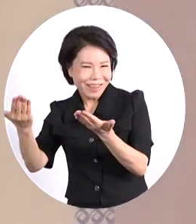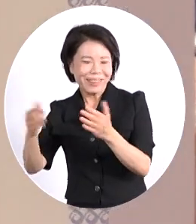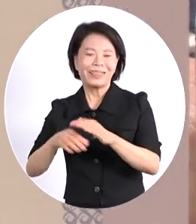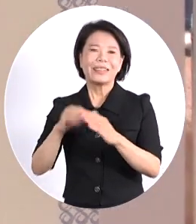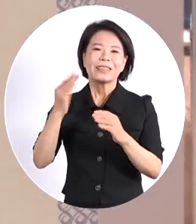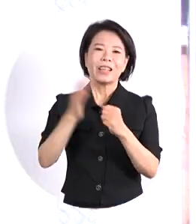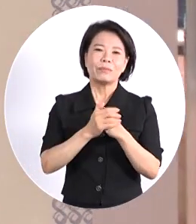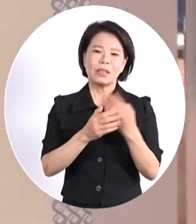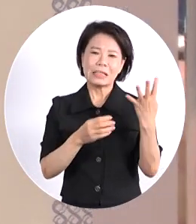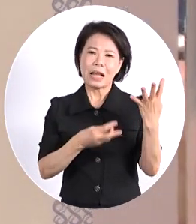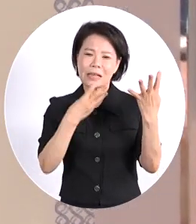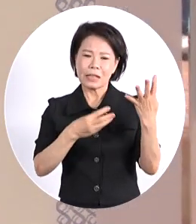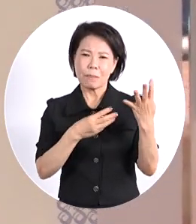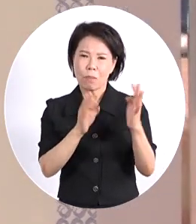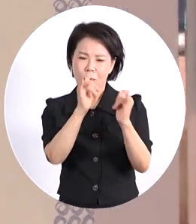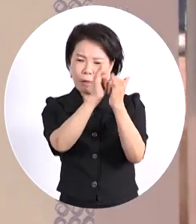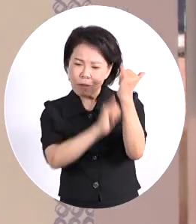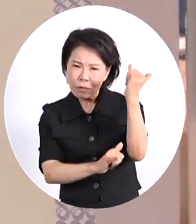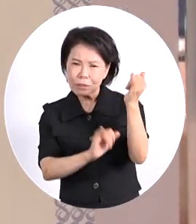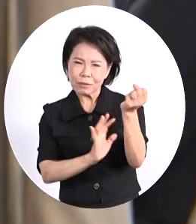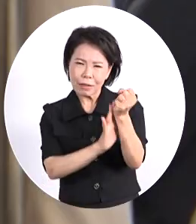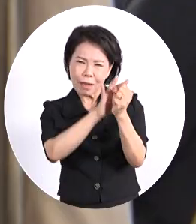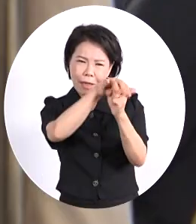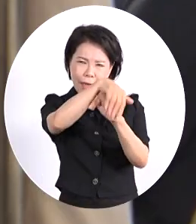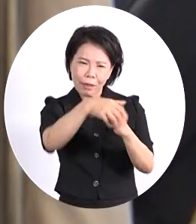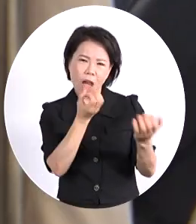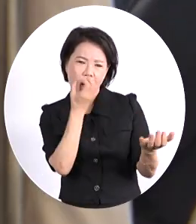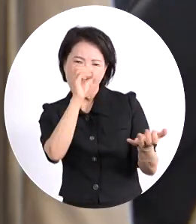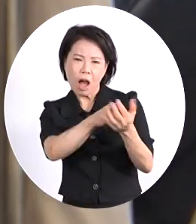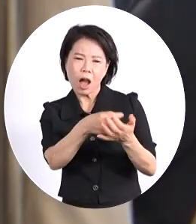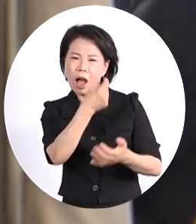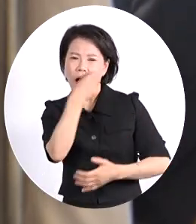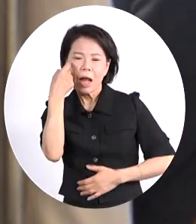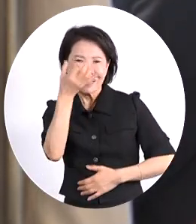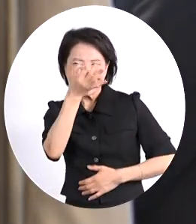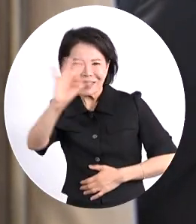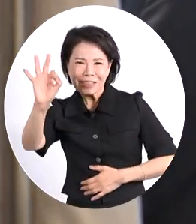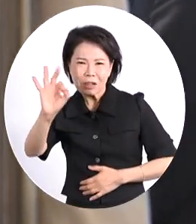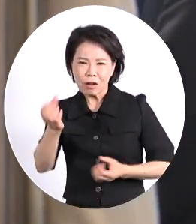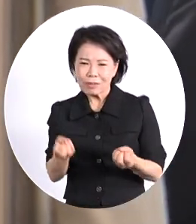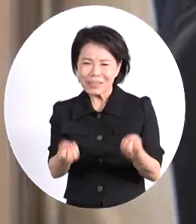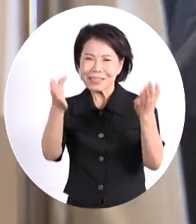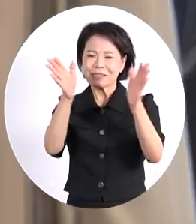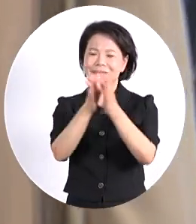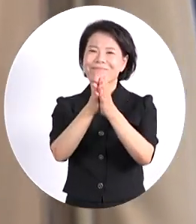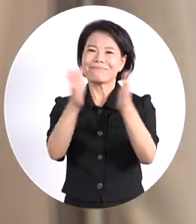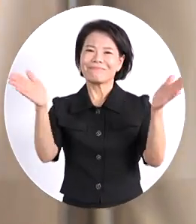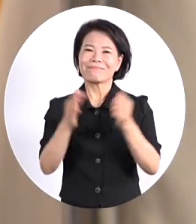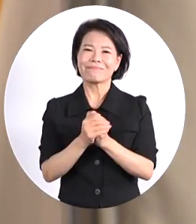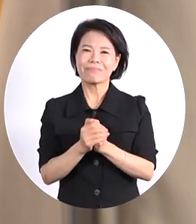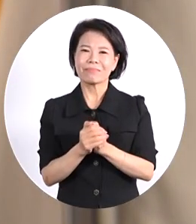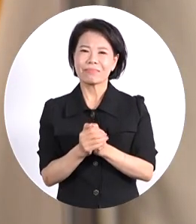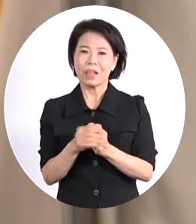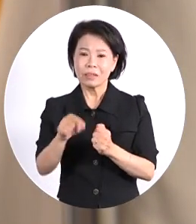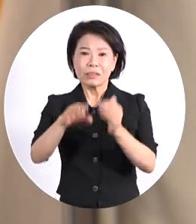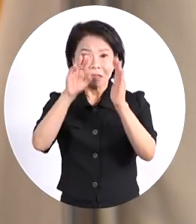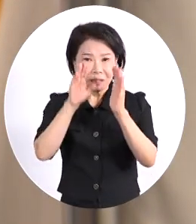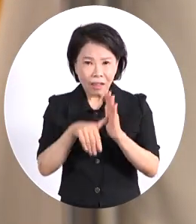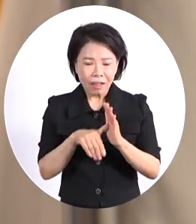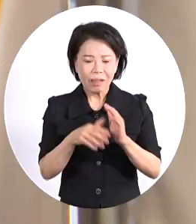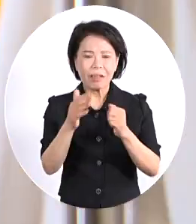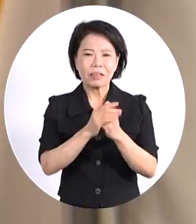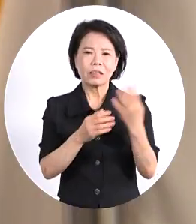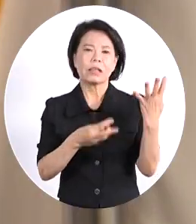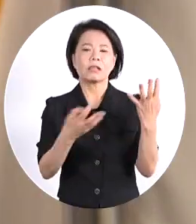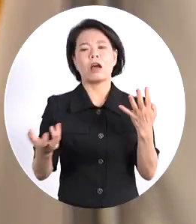위령재단에서 제주 4.3 기록물 세계기록유산 등재 인증서 봉헌식을 거행했는데요. 이날 행사는